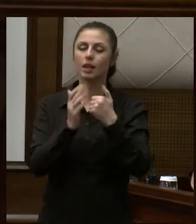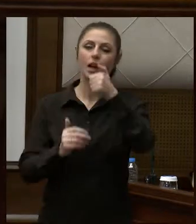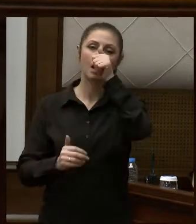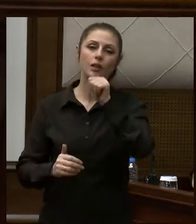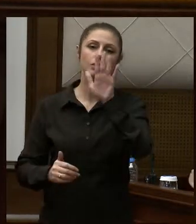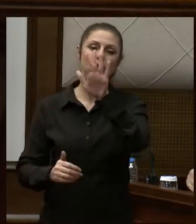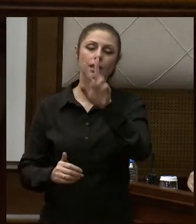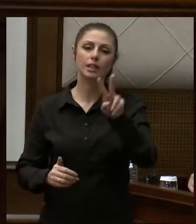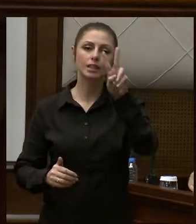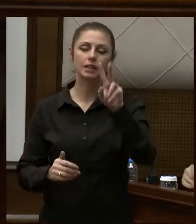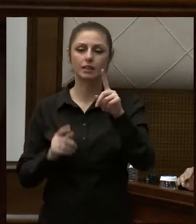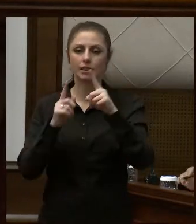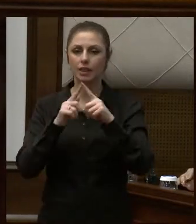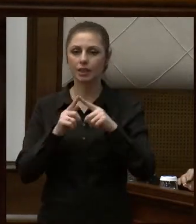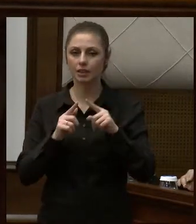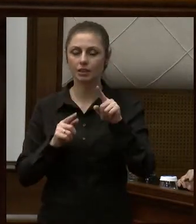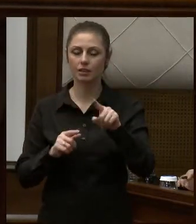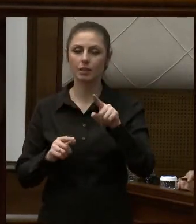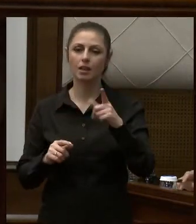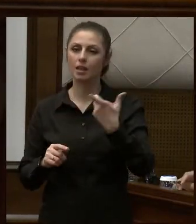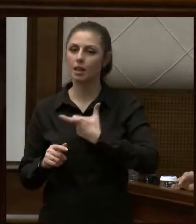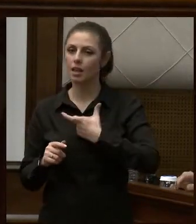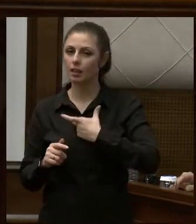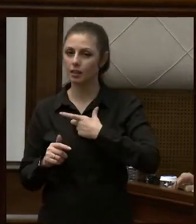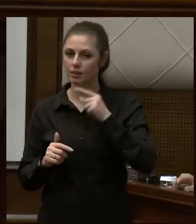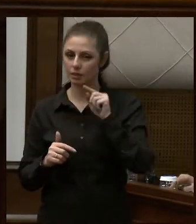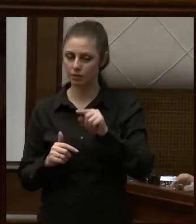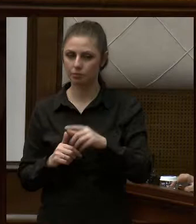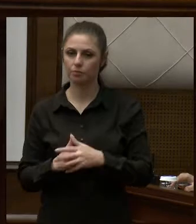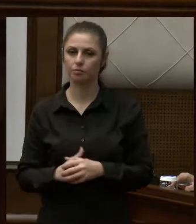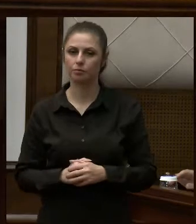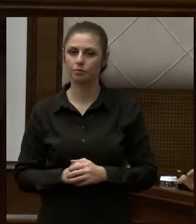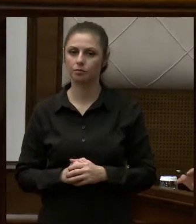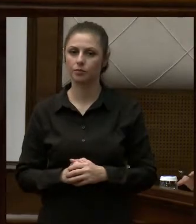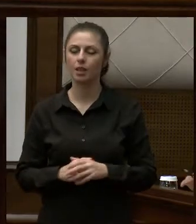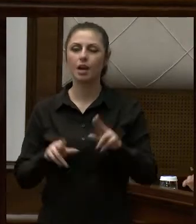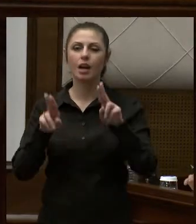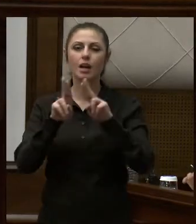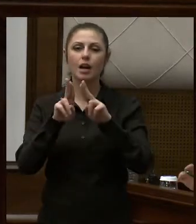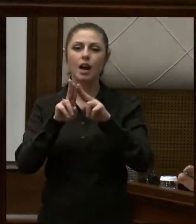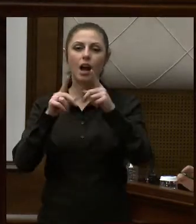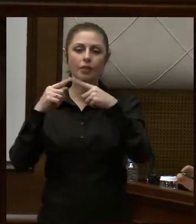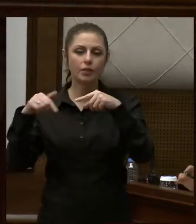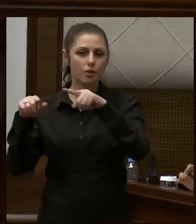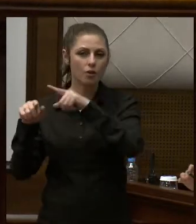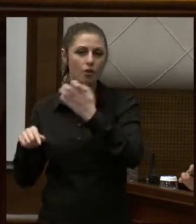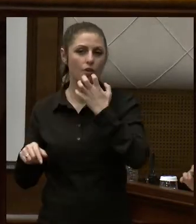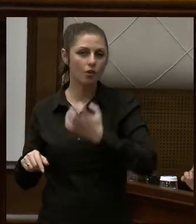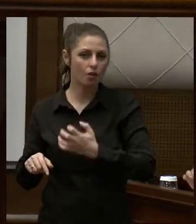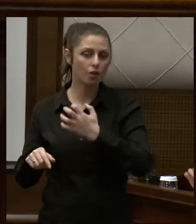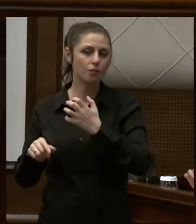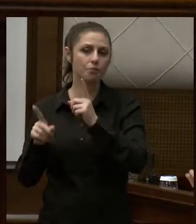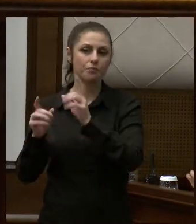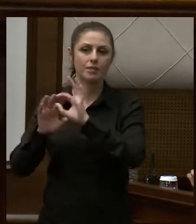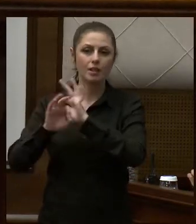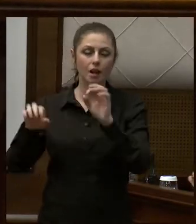657 sayılı yasanın 4 Taksim B maddesi hükümleri uyarınca kadro karşılık gösterilmek ve tam